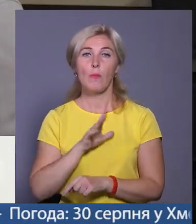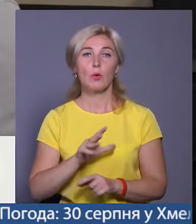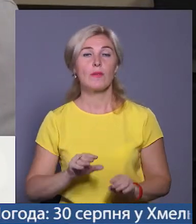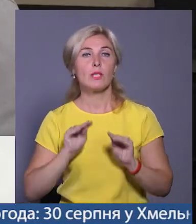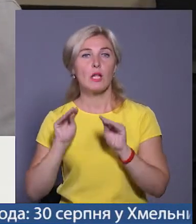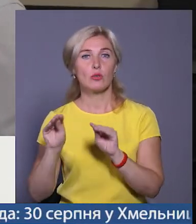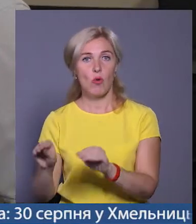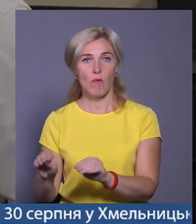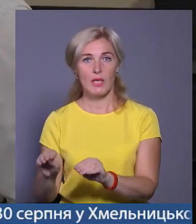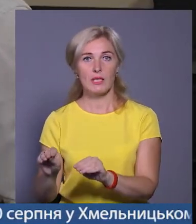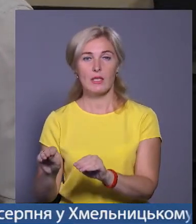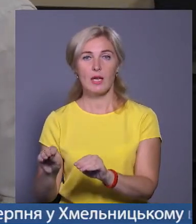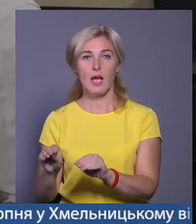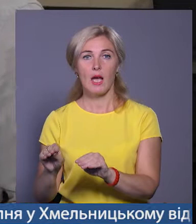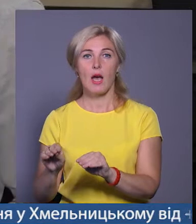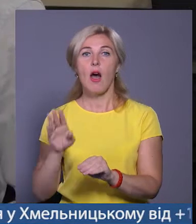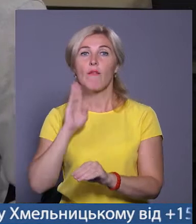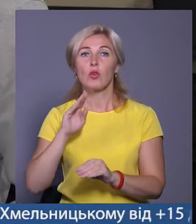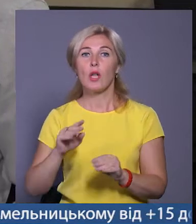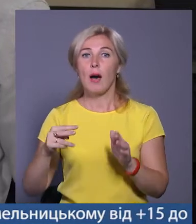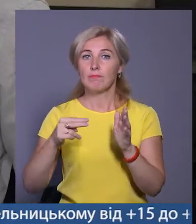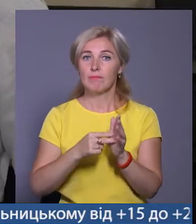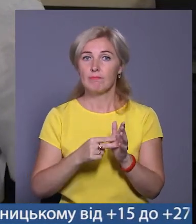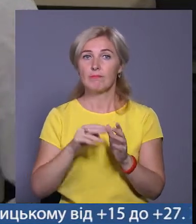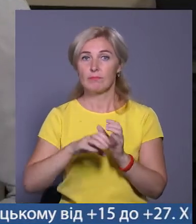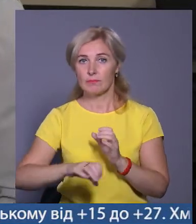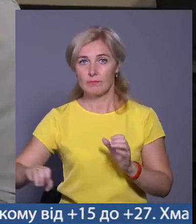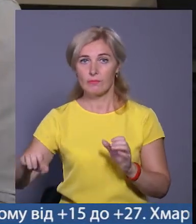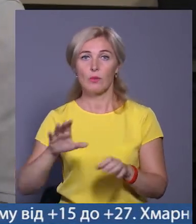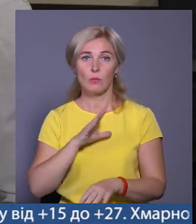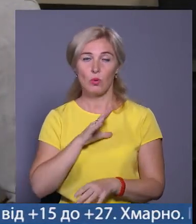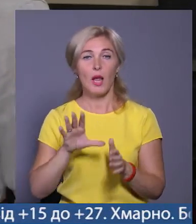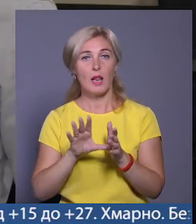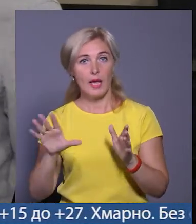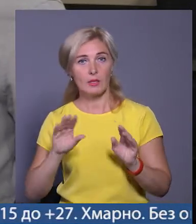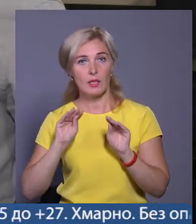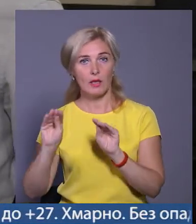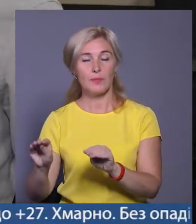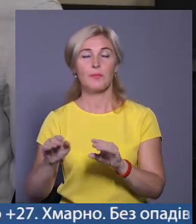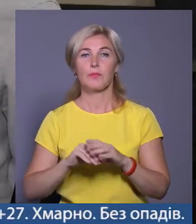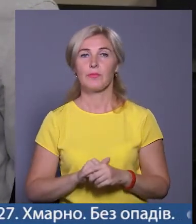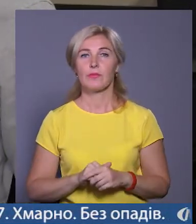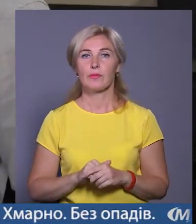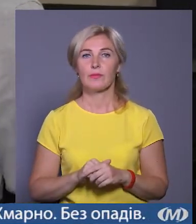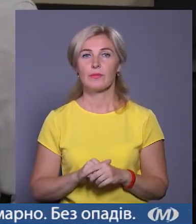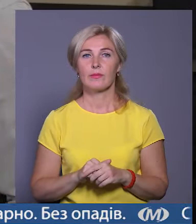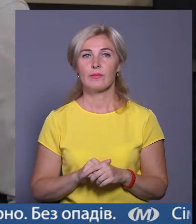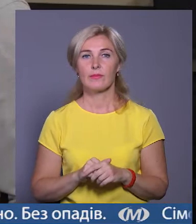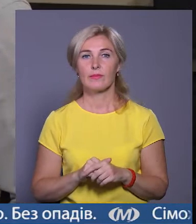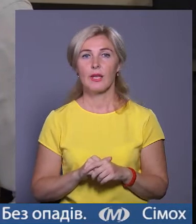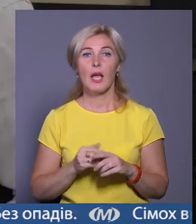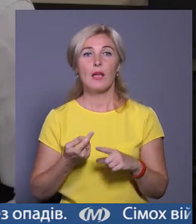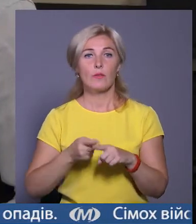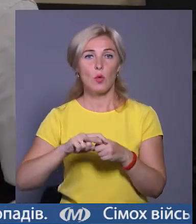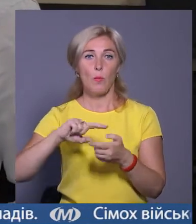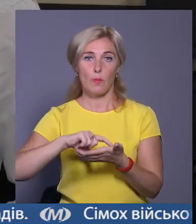встановлені, підведені водопостачання, водовідведення, електрика, ну і в приміщенні